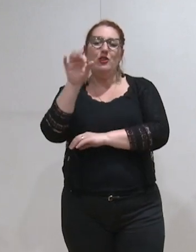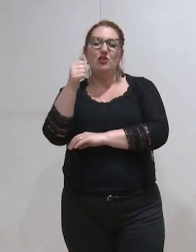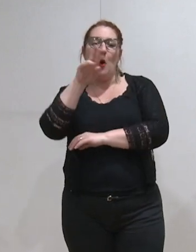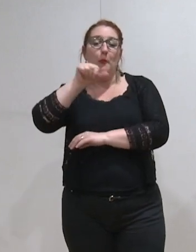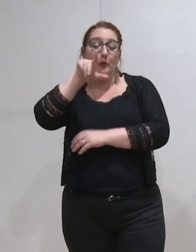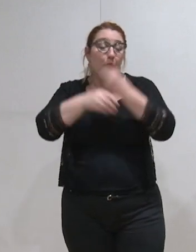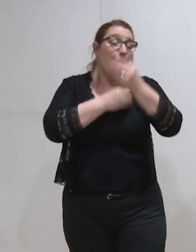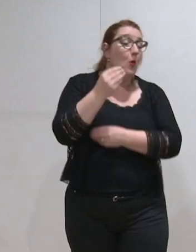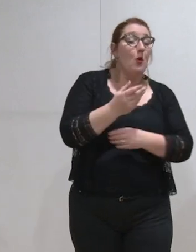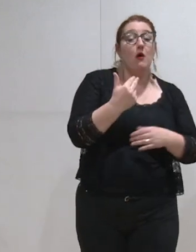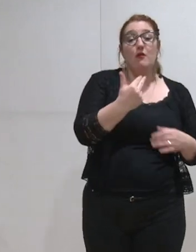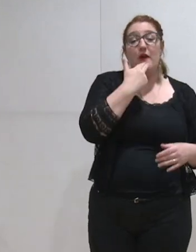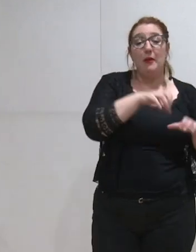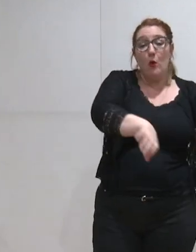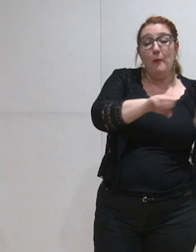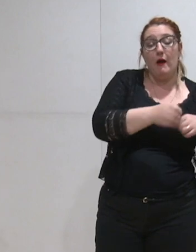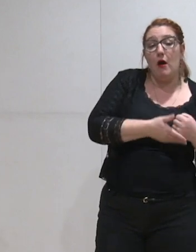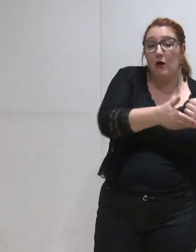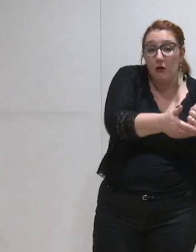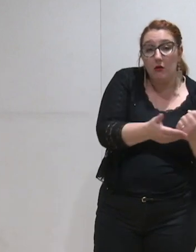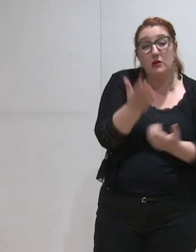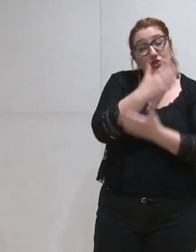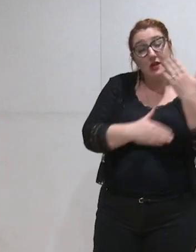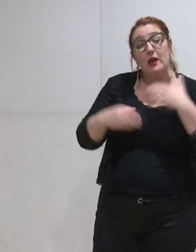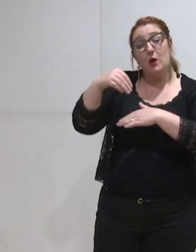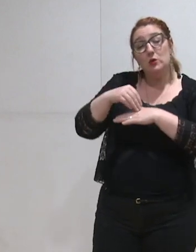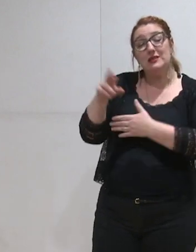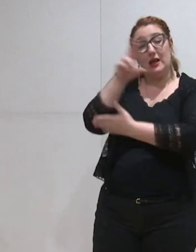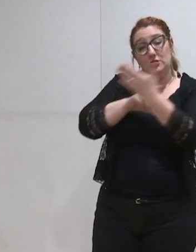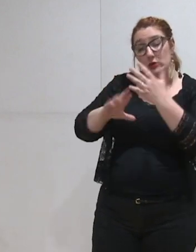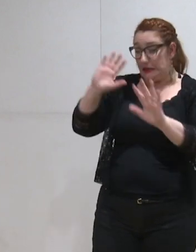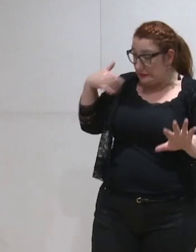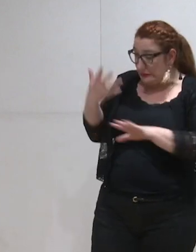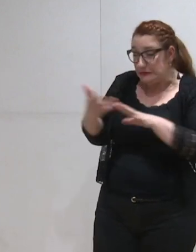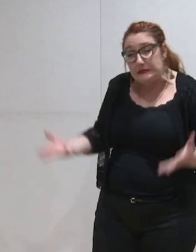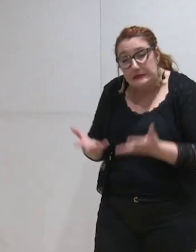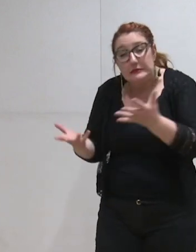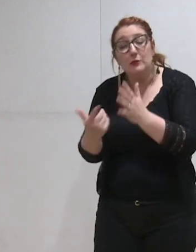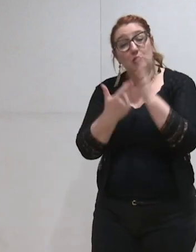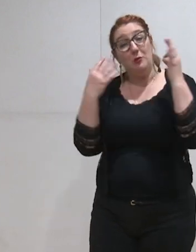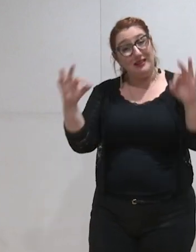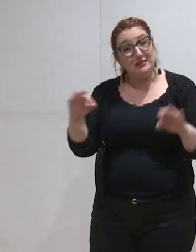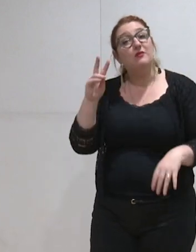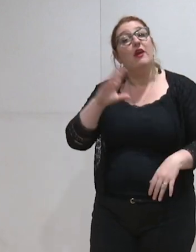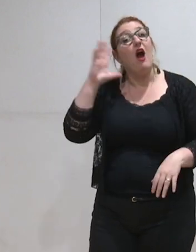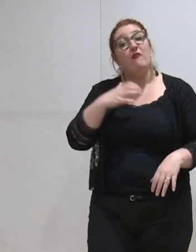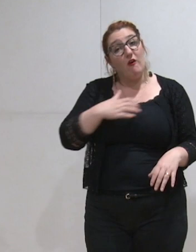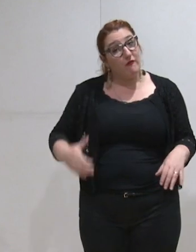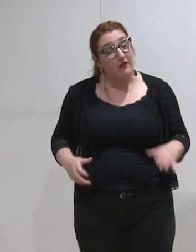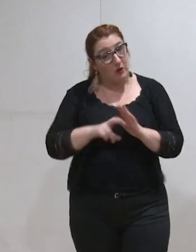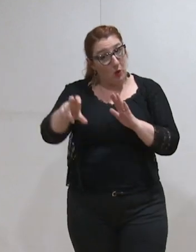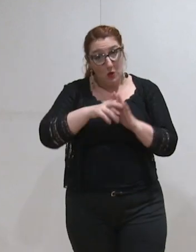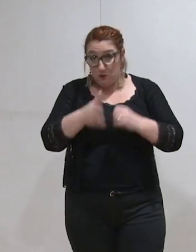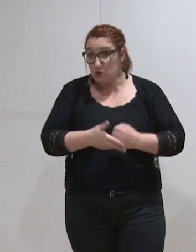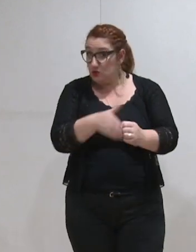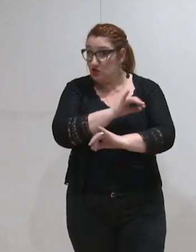opéra que nous avons porté au conseil régional depuis 2010 qui n n'était pas soutenu par la Ville de Grenoble il faut le rappeler et qui est soutenu par la